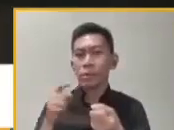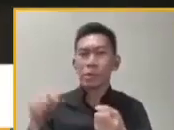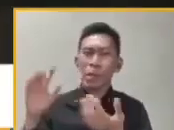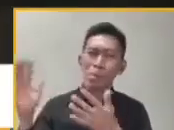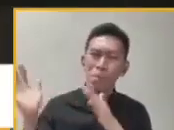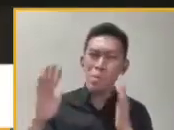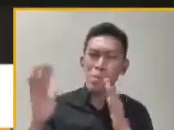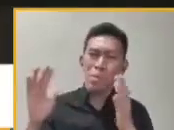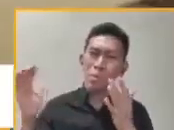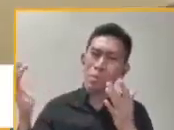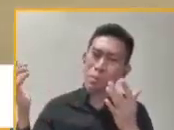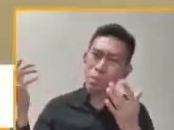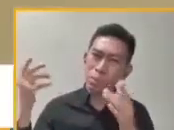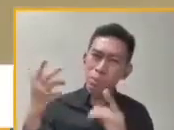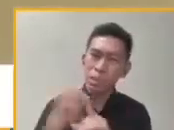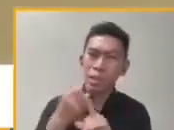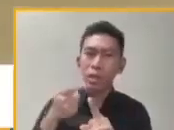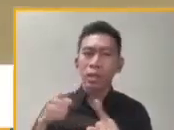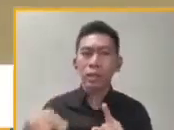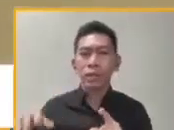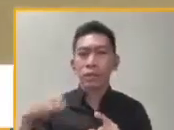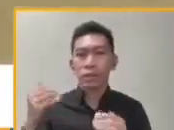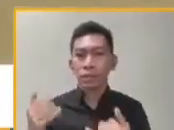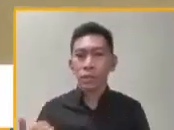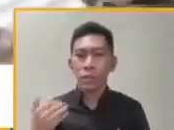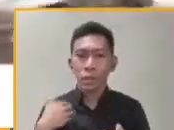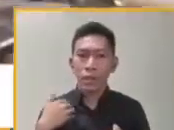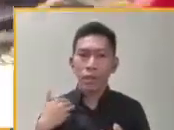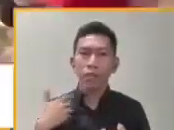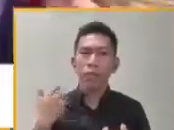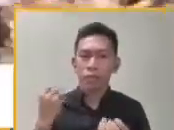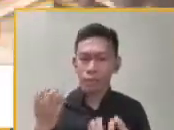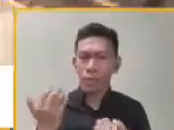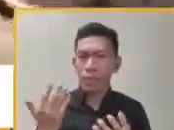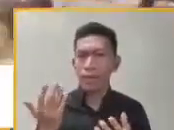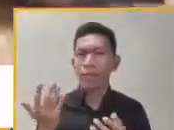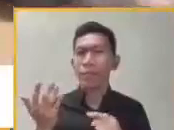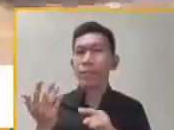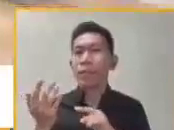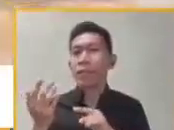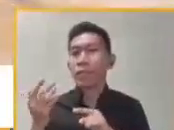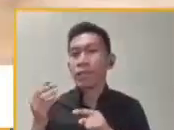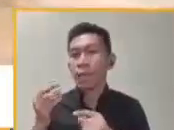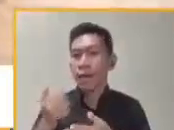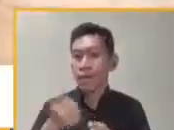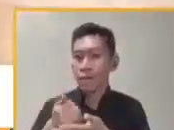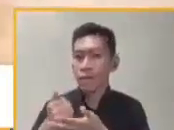military plane ng 40 tonelada ng relief goods. 48